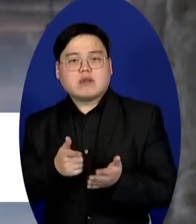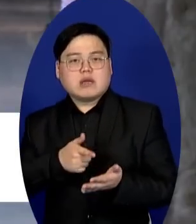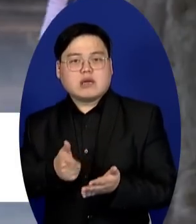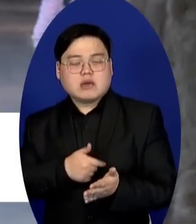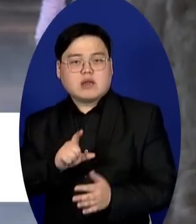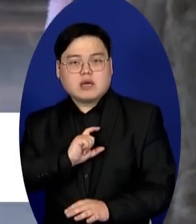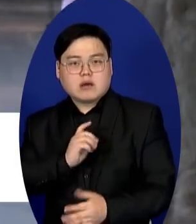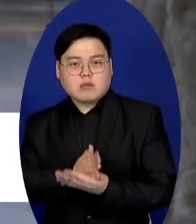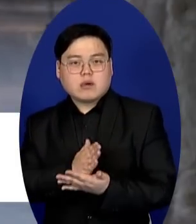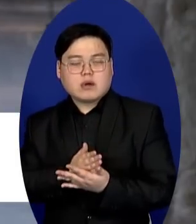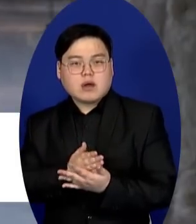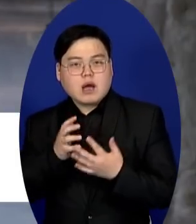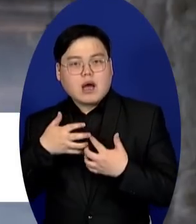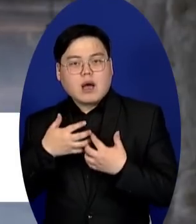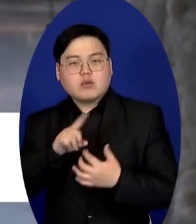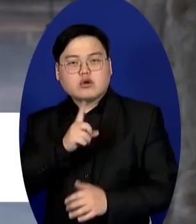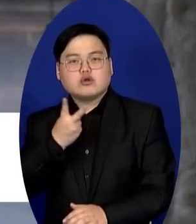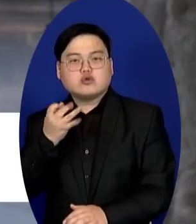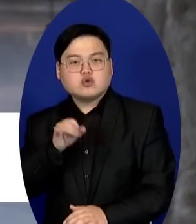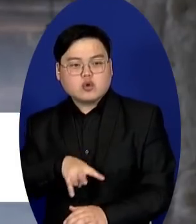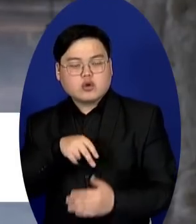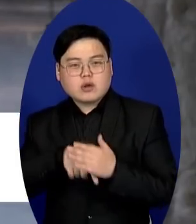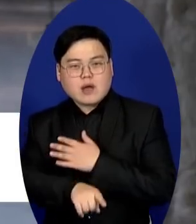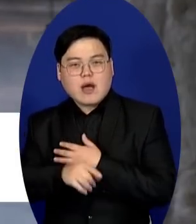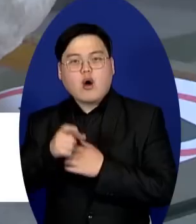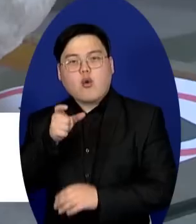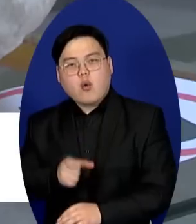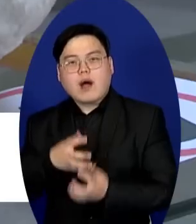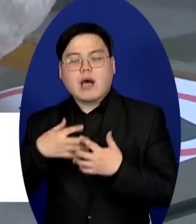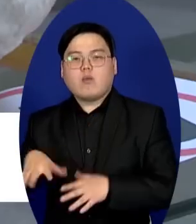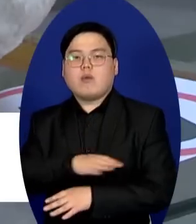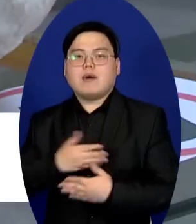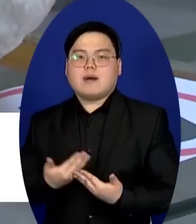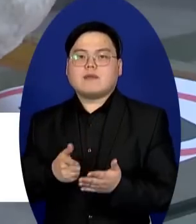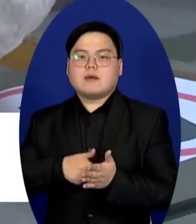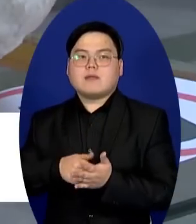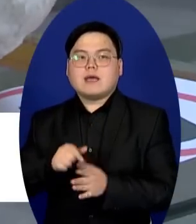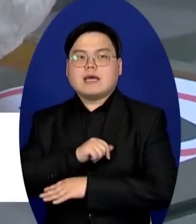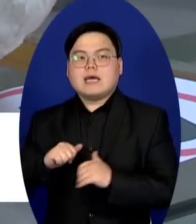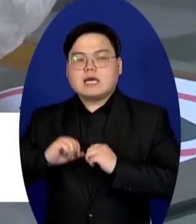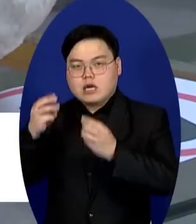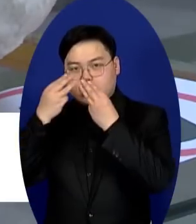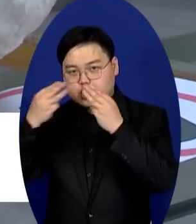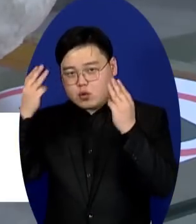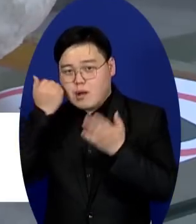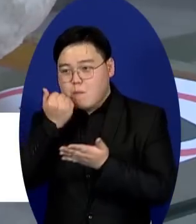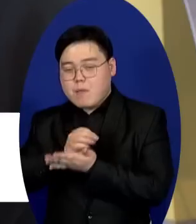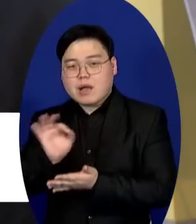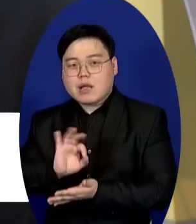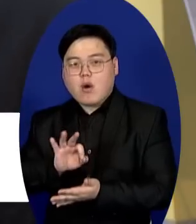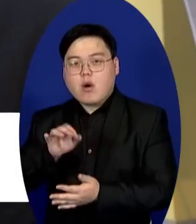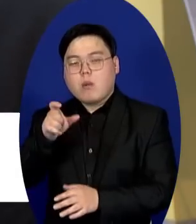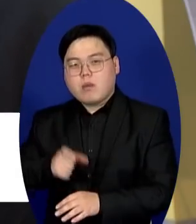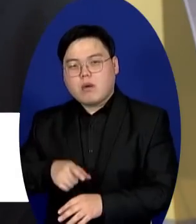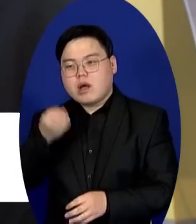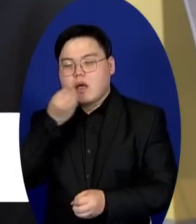гэдэг бүрдээвэл амтны зүйл дэвэл хүн ч орж байгаа бүхэл амтан орж байдаг. Иргэд бол одоо шинжлэх ухаанаар батлагдаагүй нэг нэгнийхээ дам яранд итгэж одоо баагаан